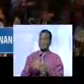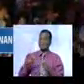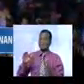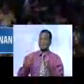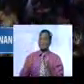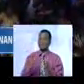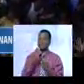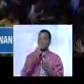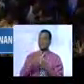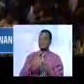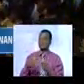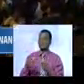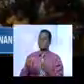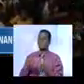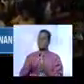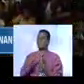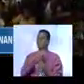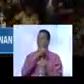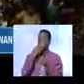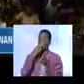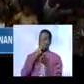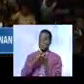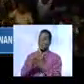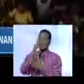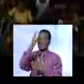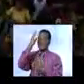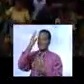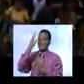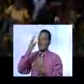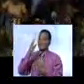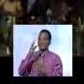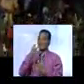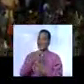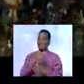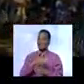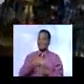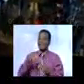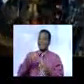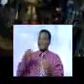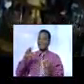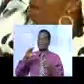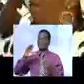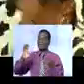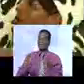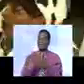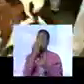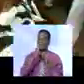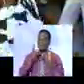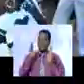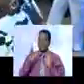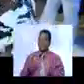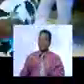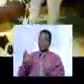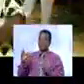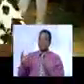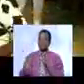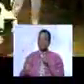Massa à la sauce zoblazo, mais oui, a joué sa partition.